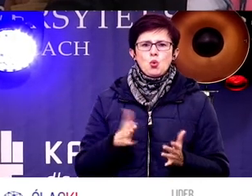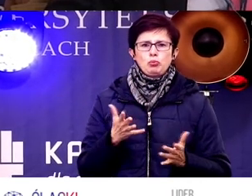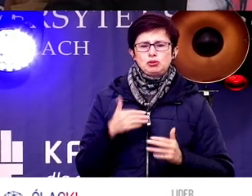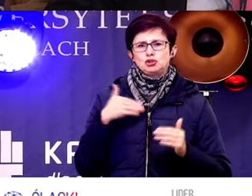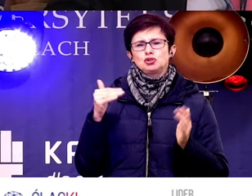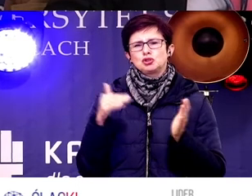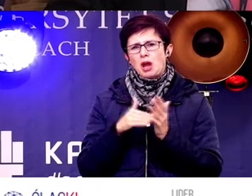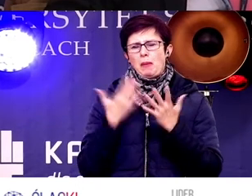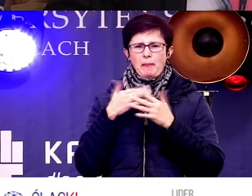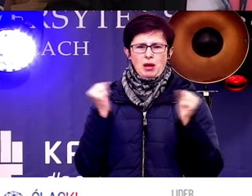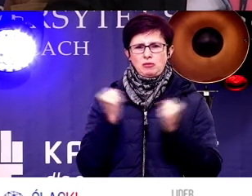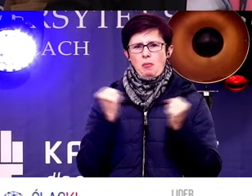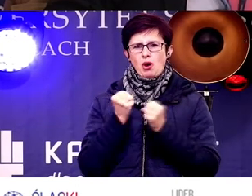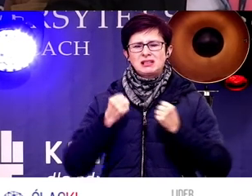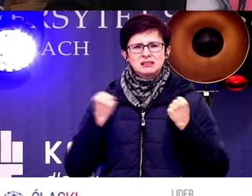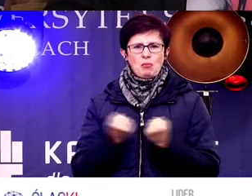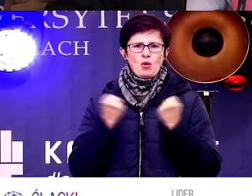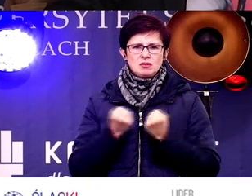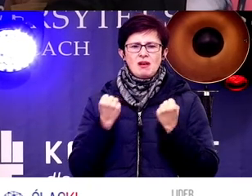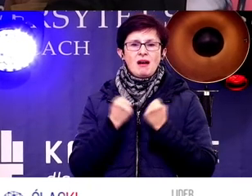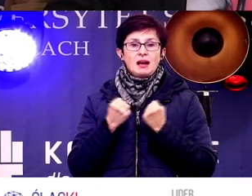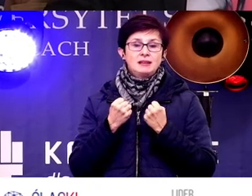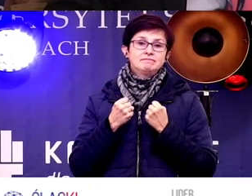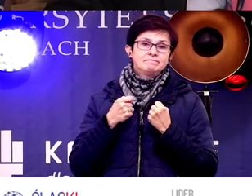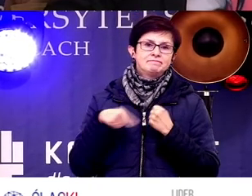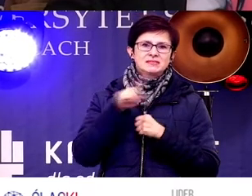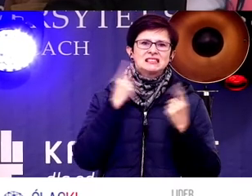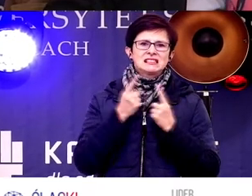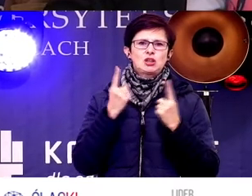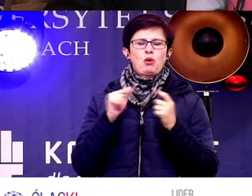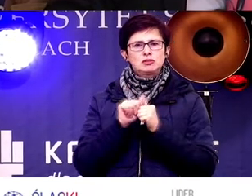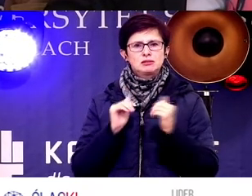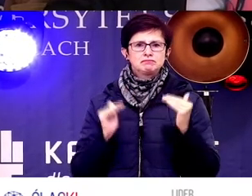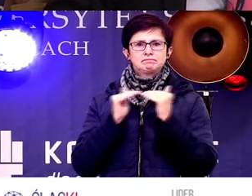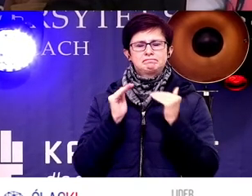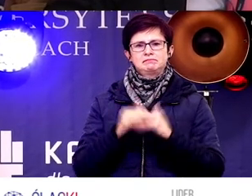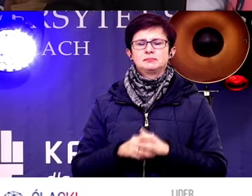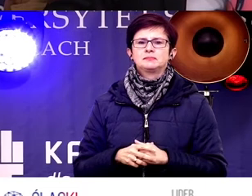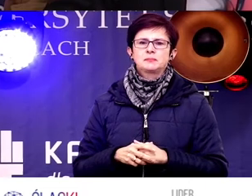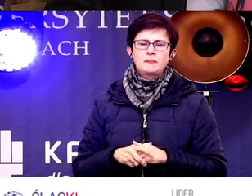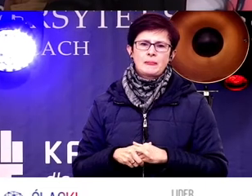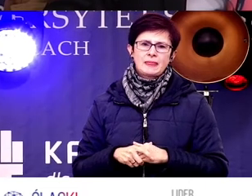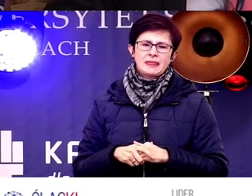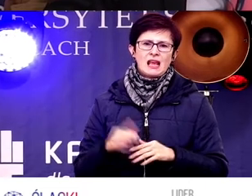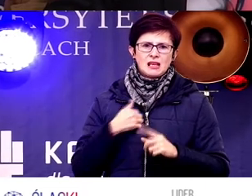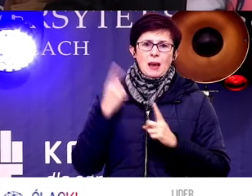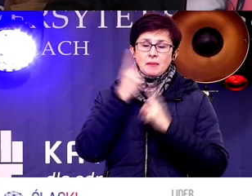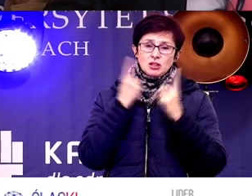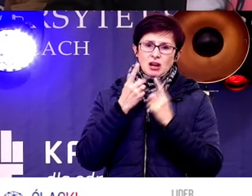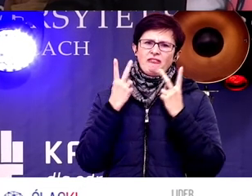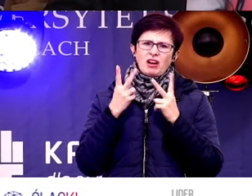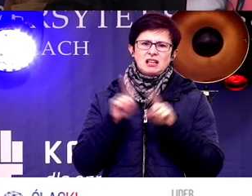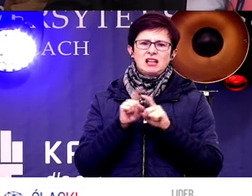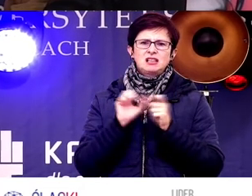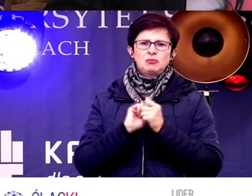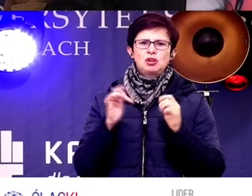się bardzo mocno tam starać, żeby się do tej sytuacji zaadaptować. Myślę, że też kluczowa jest odległość.